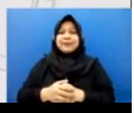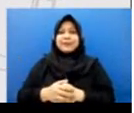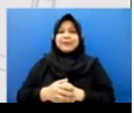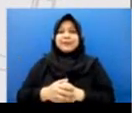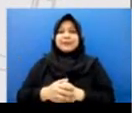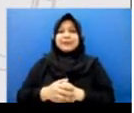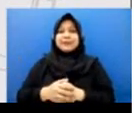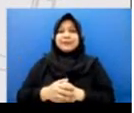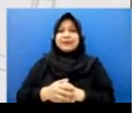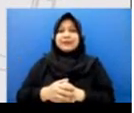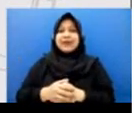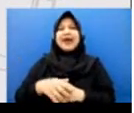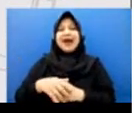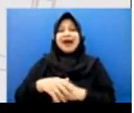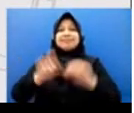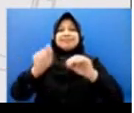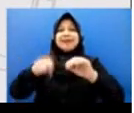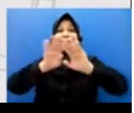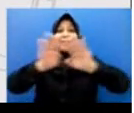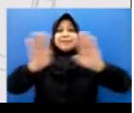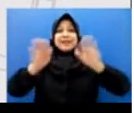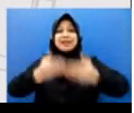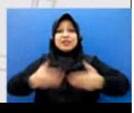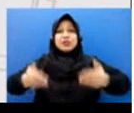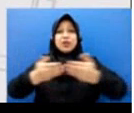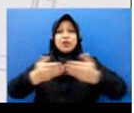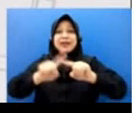menggunakan media sosial tanpa berpikir kritis.